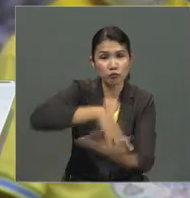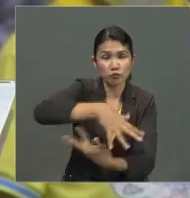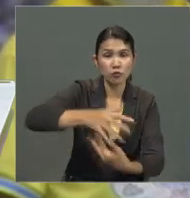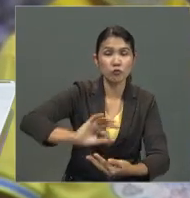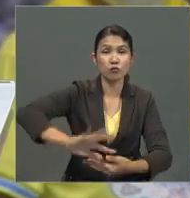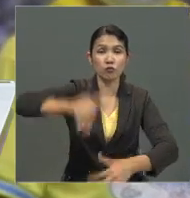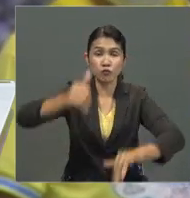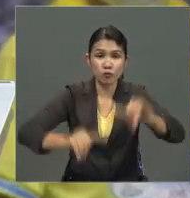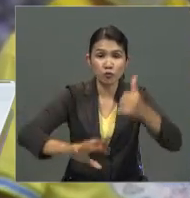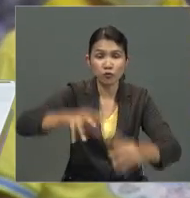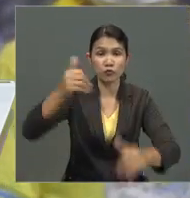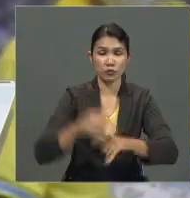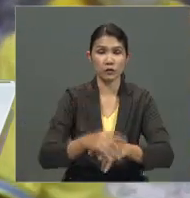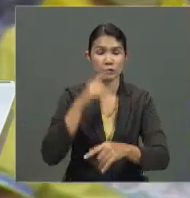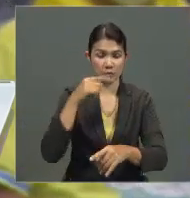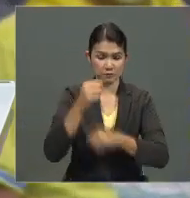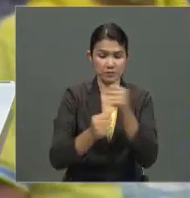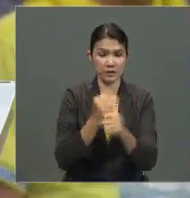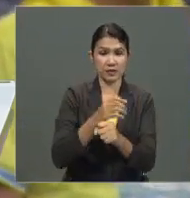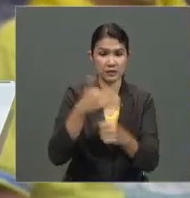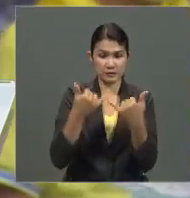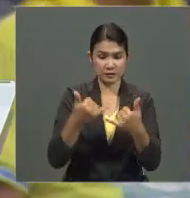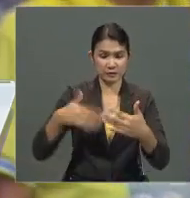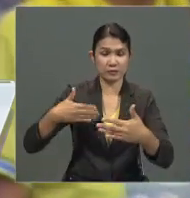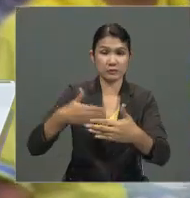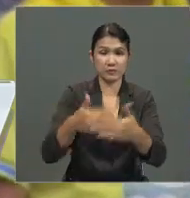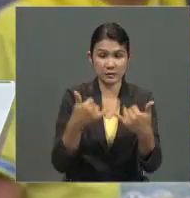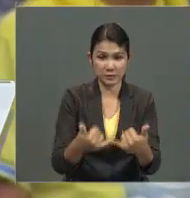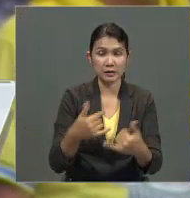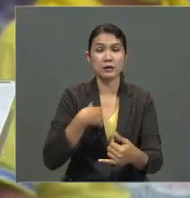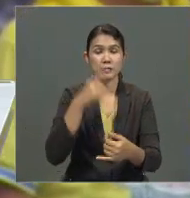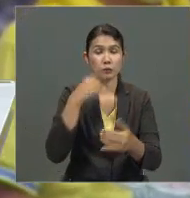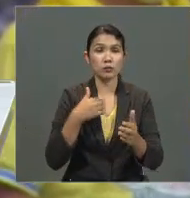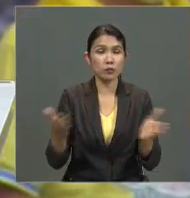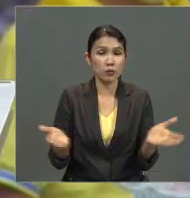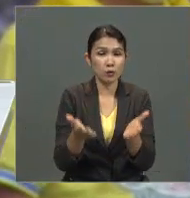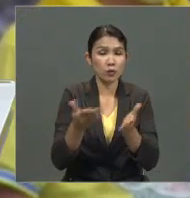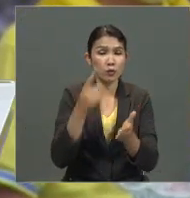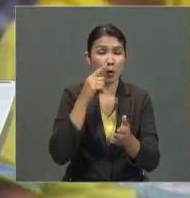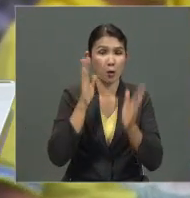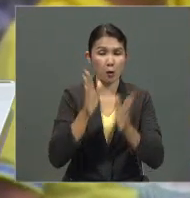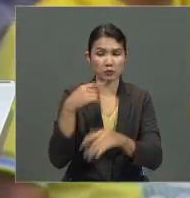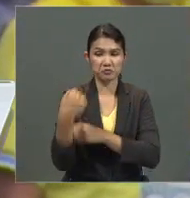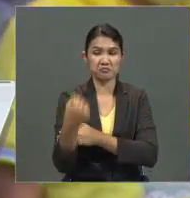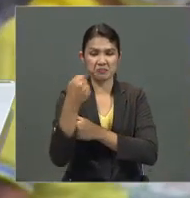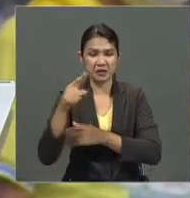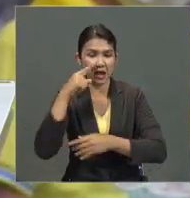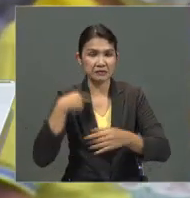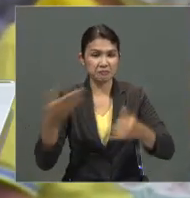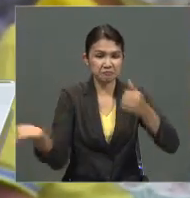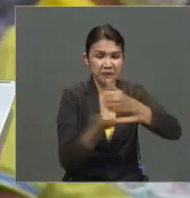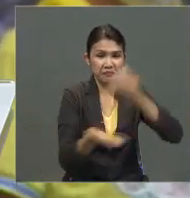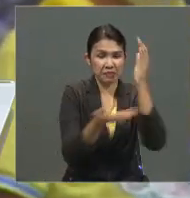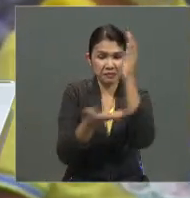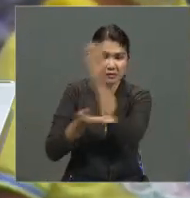จนถึงปัจจุบันได้หยุดยั้งการบุกรุกทำลายทรัพยากรป่าไม้และกลุ่มนายทุนและผู้มีอิทธิพลและได้คืนพื้นที่ป่าไม้ม